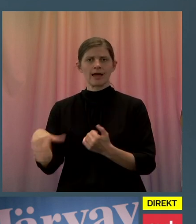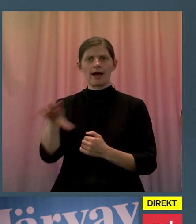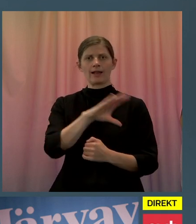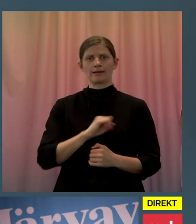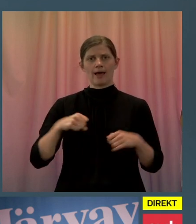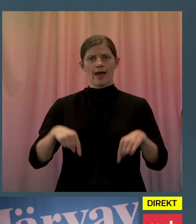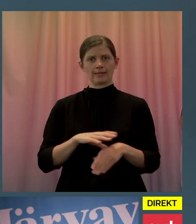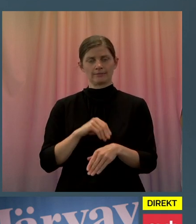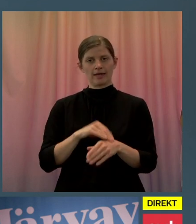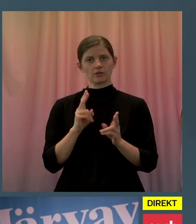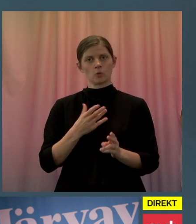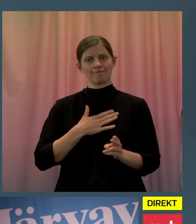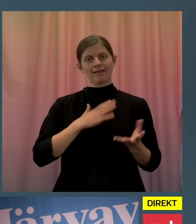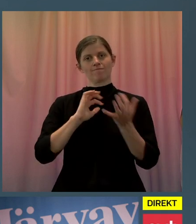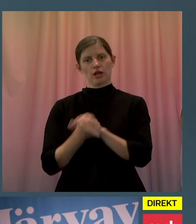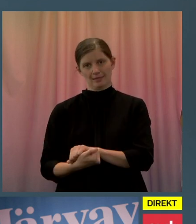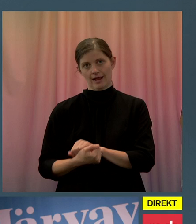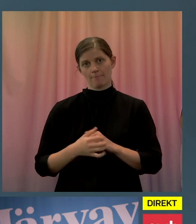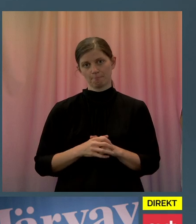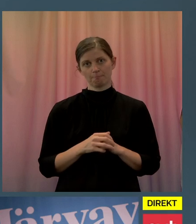land som nu vill ha förändring.